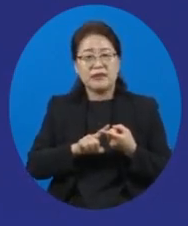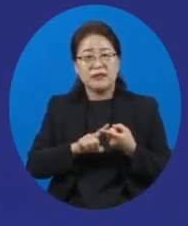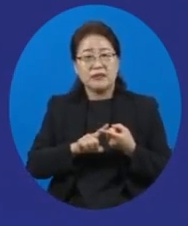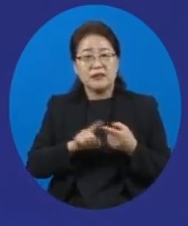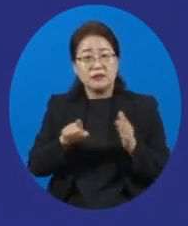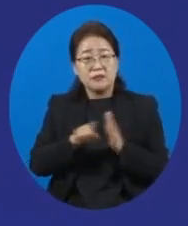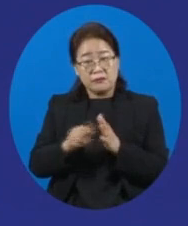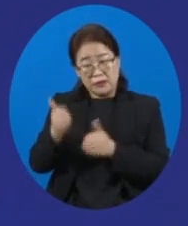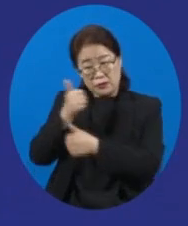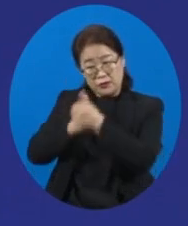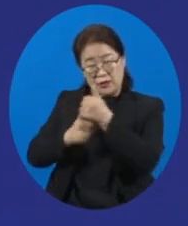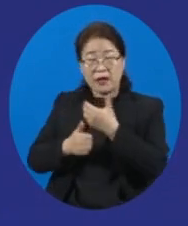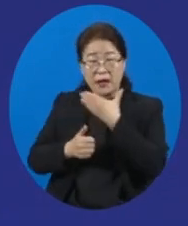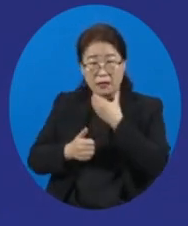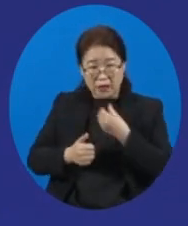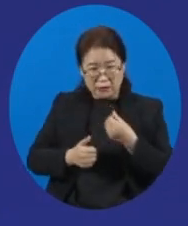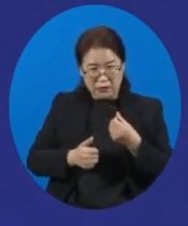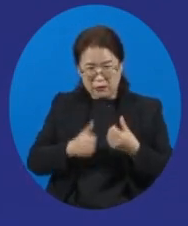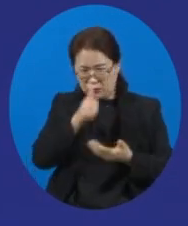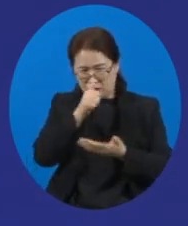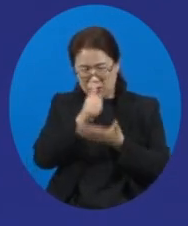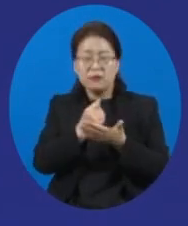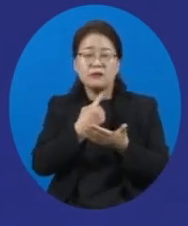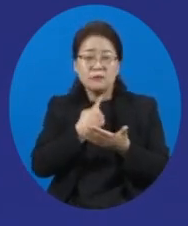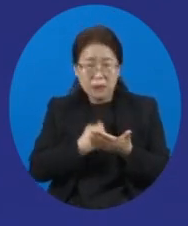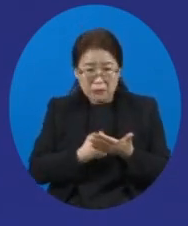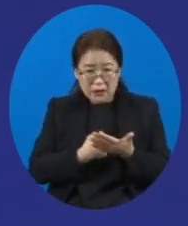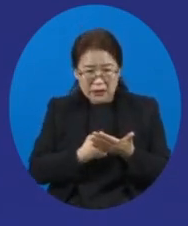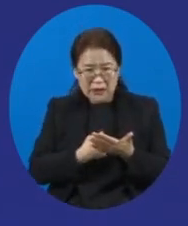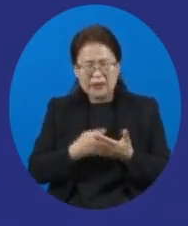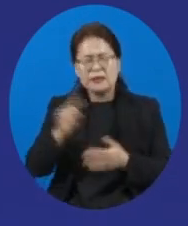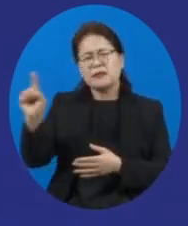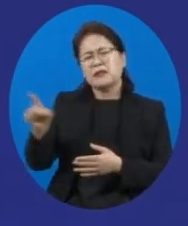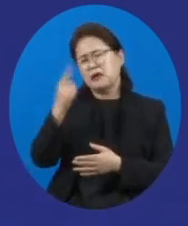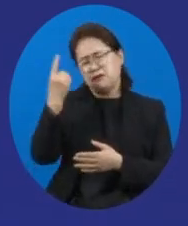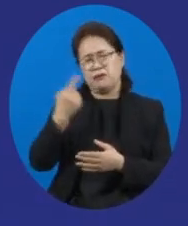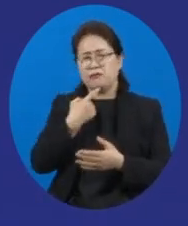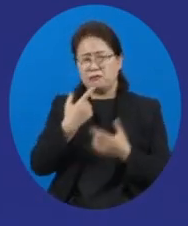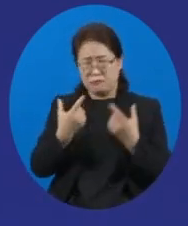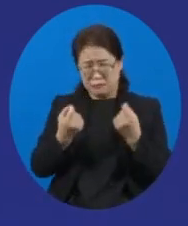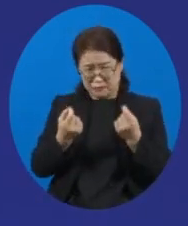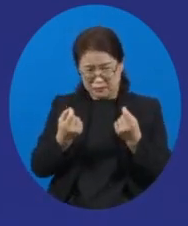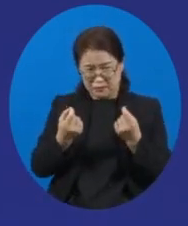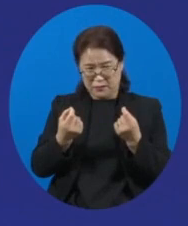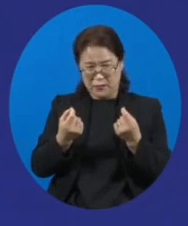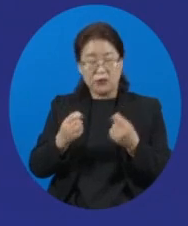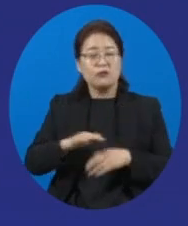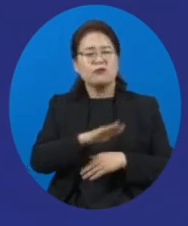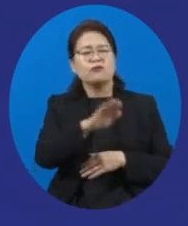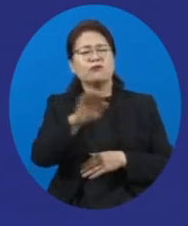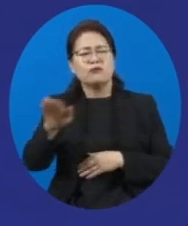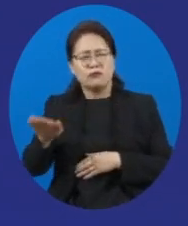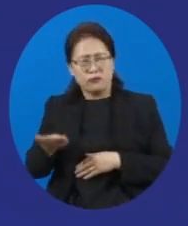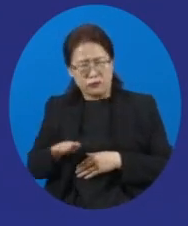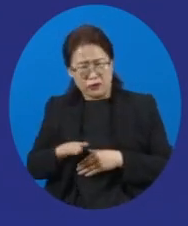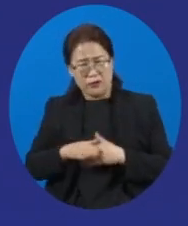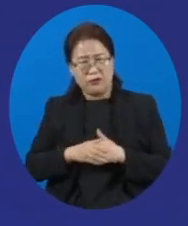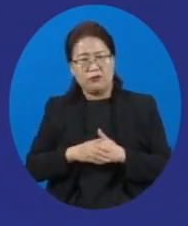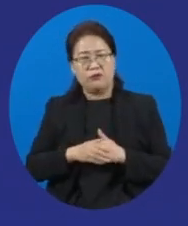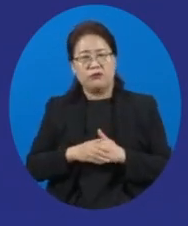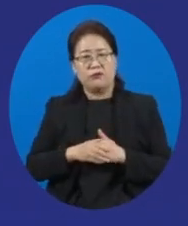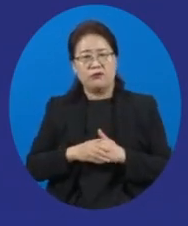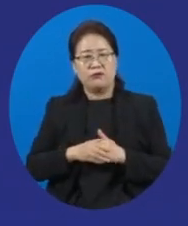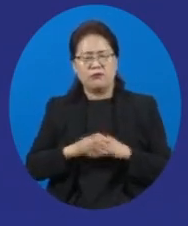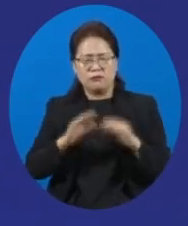믿음의 조상 아브라함도 죄를 지었잖아요. 다윗도 마찬가지. 우리도 완전한